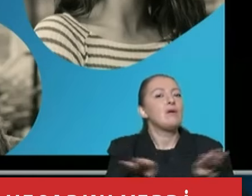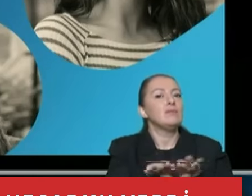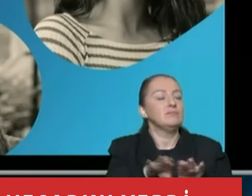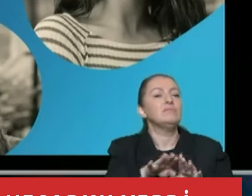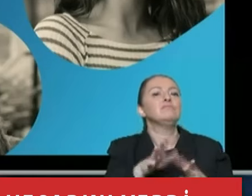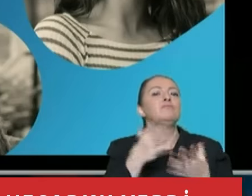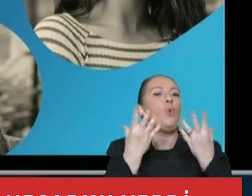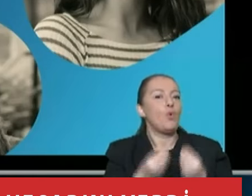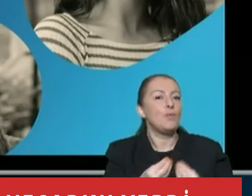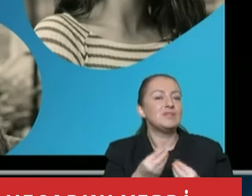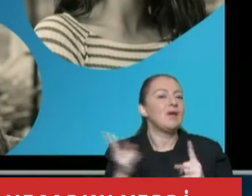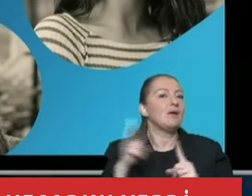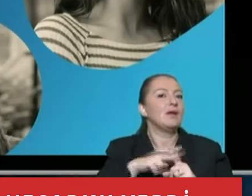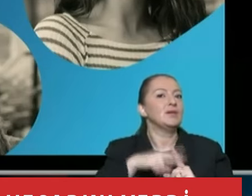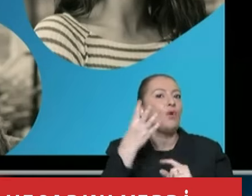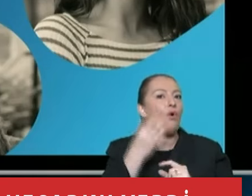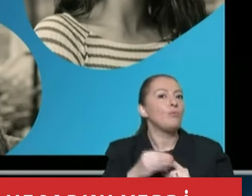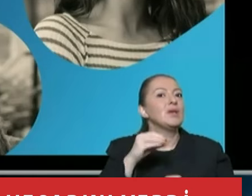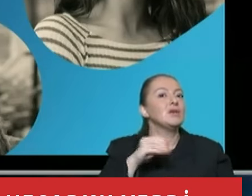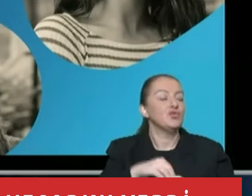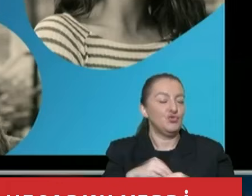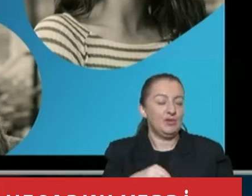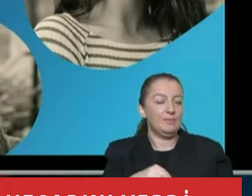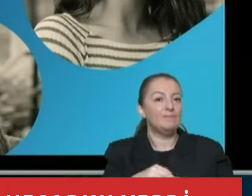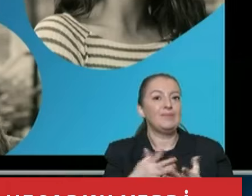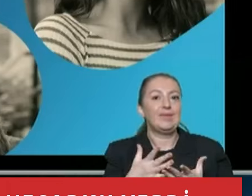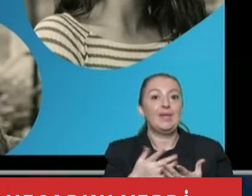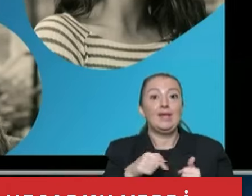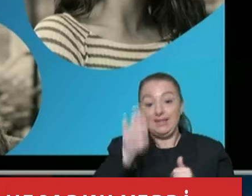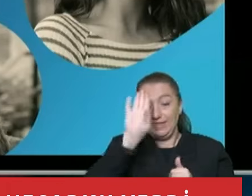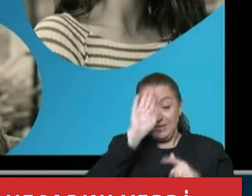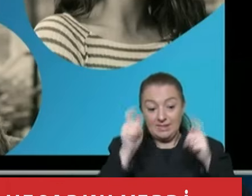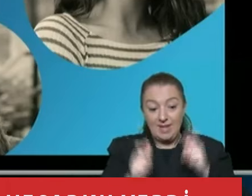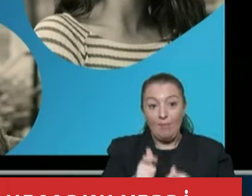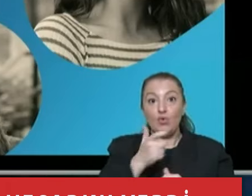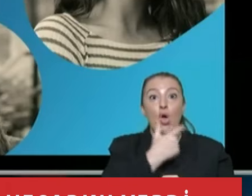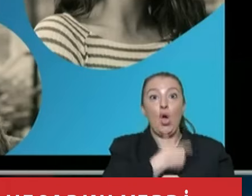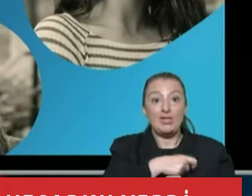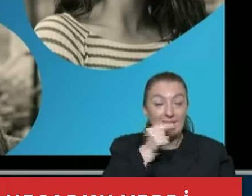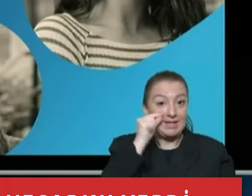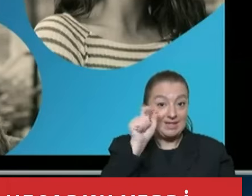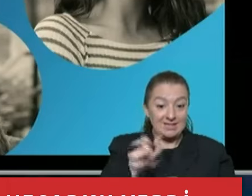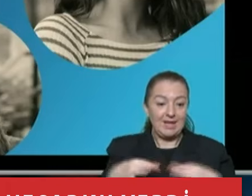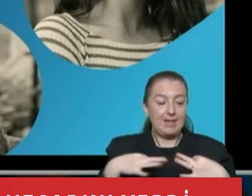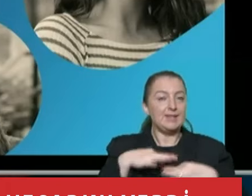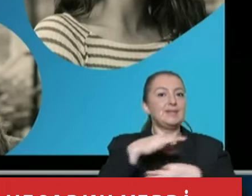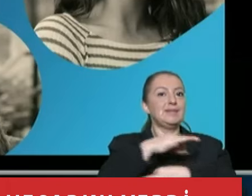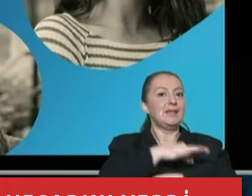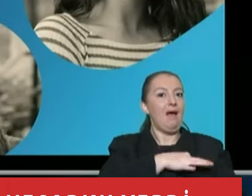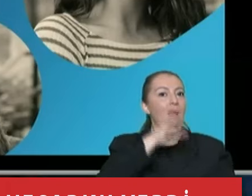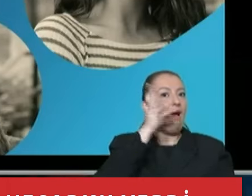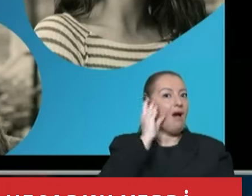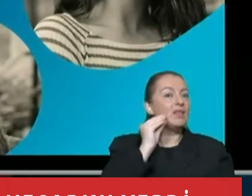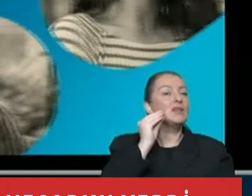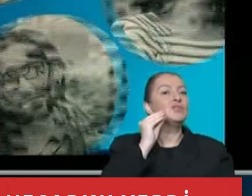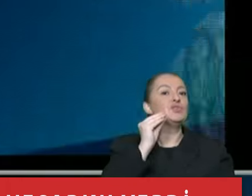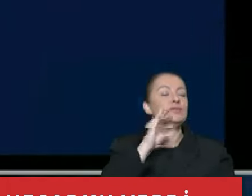sağlanmasına katkıda bulunmak amacıyla kente Özen ve insana saygı anlayışıyla